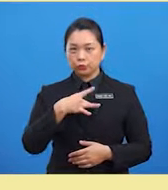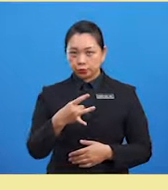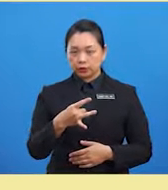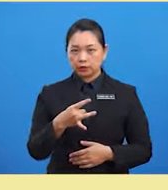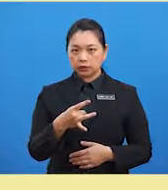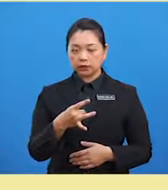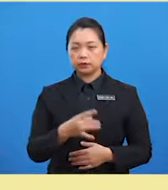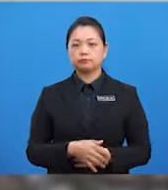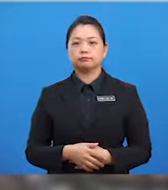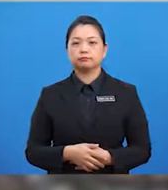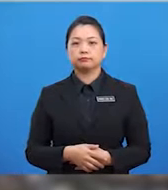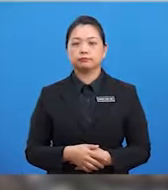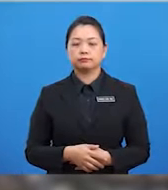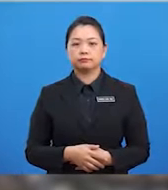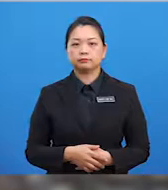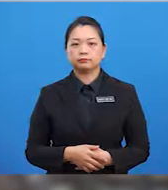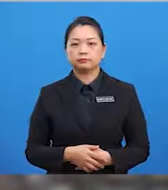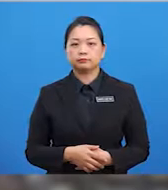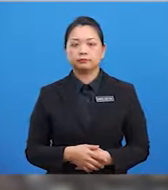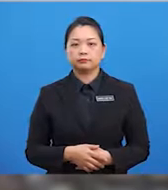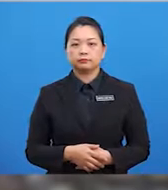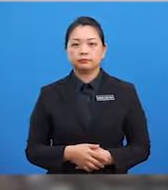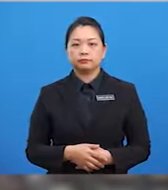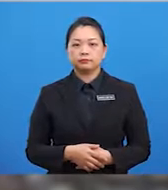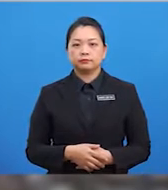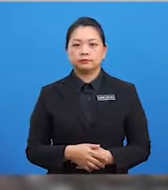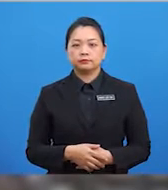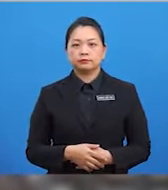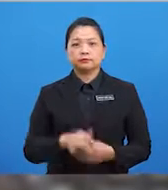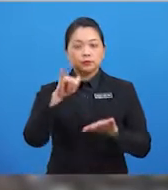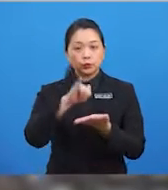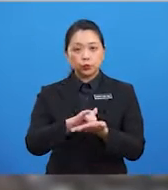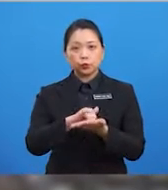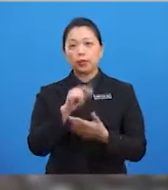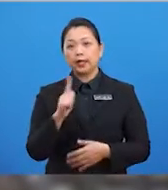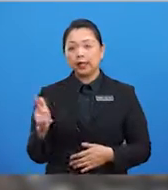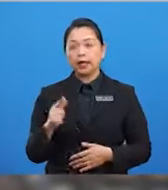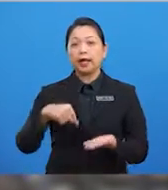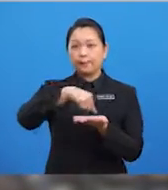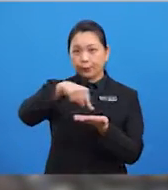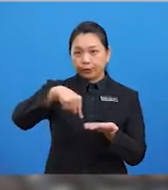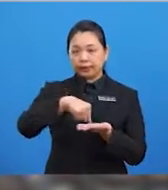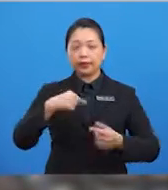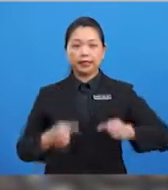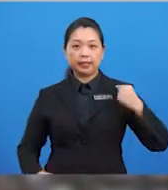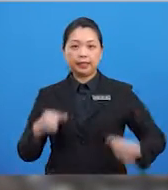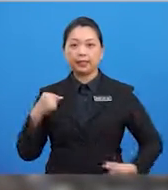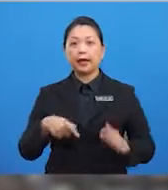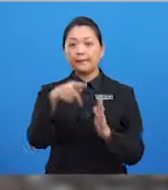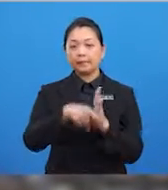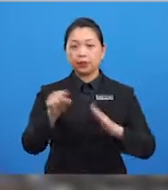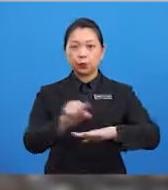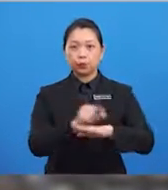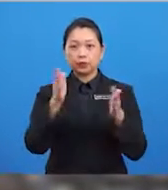akan nasi lemak. Secara ringkas, begitulah model gelagat pengguna